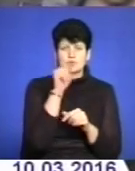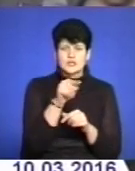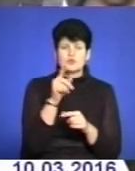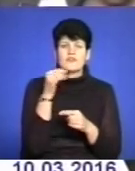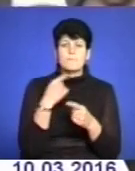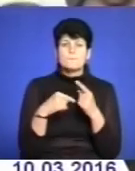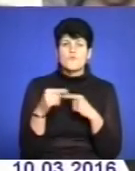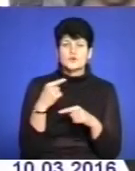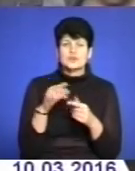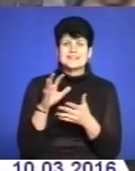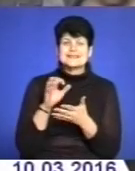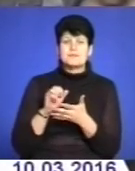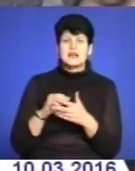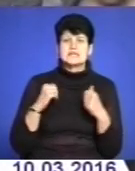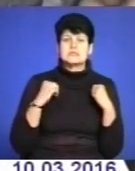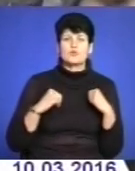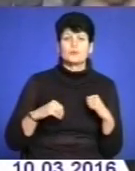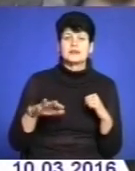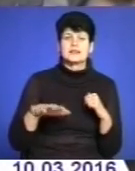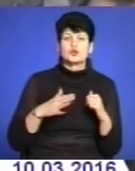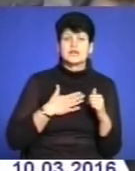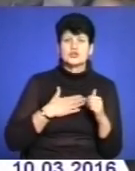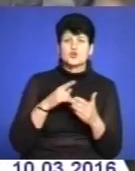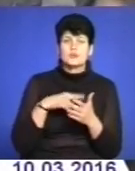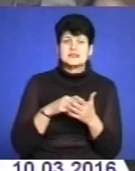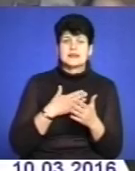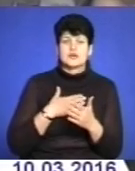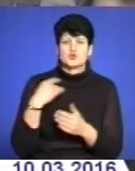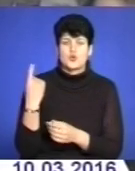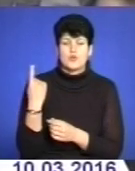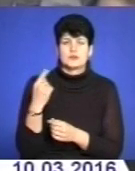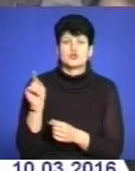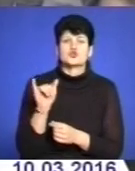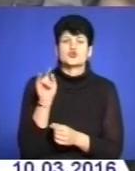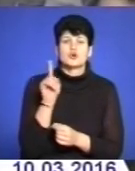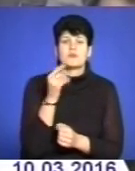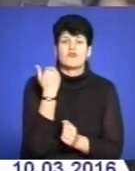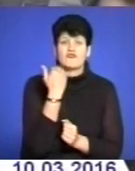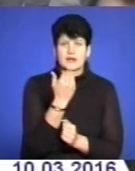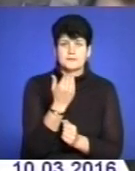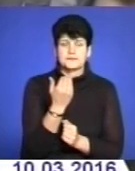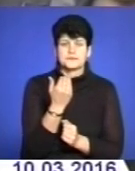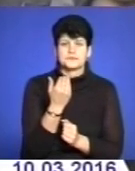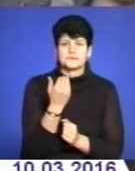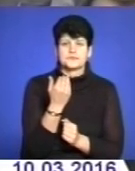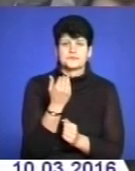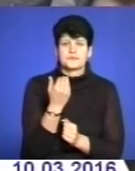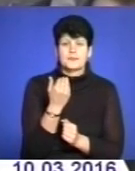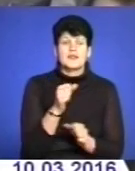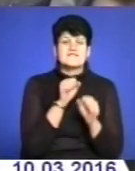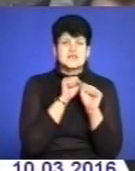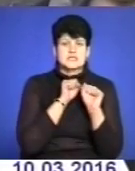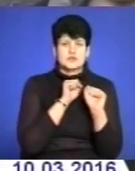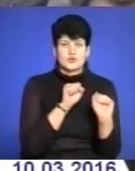і займалися спокоєм на території нашого міста, нашої області. Щоб ви там